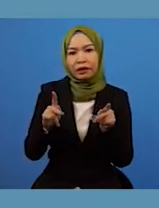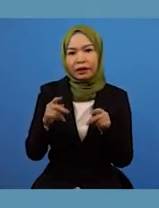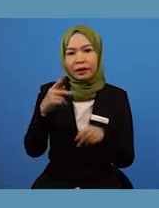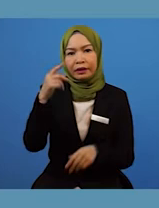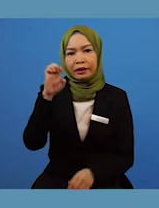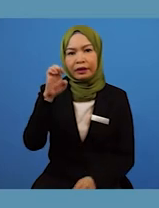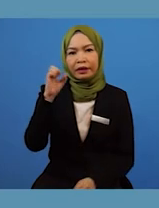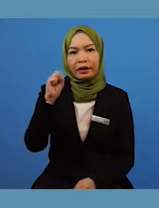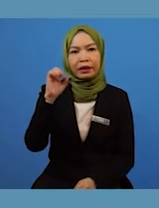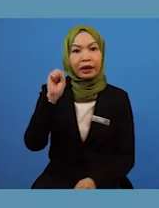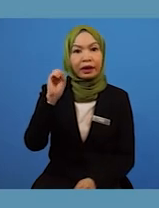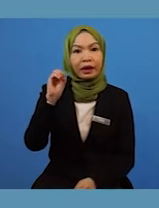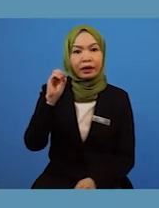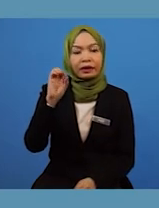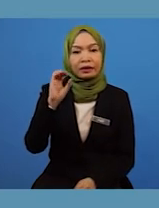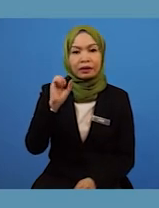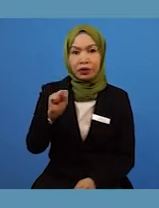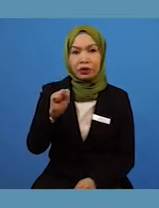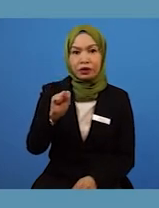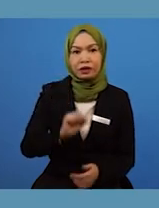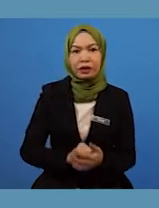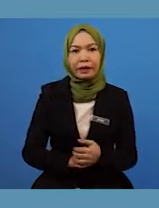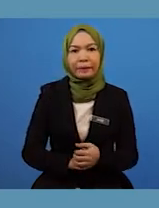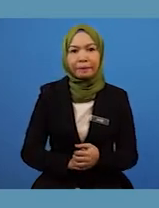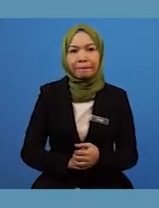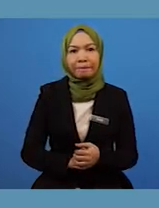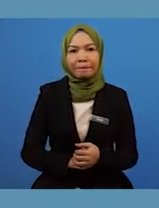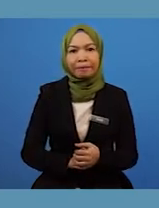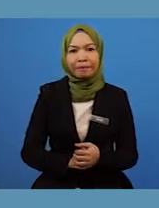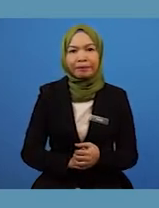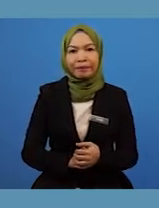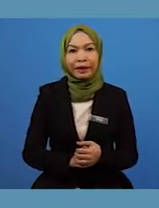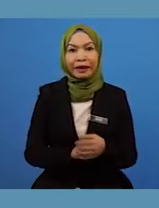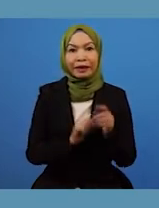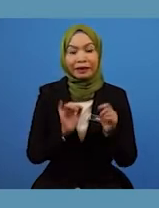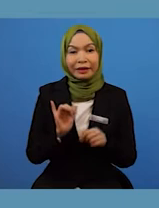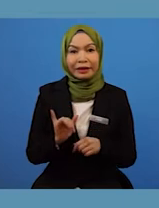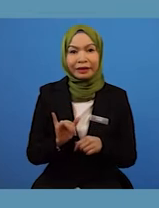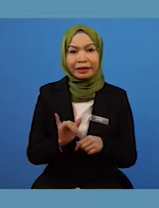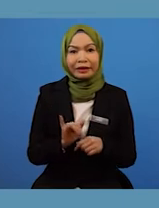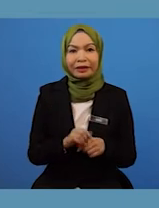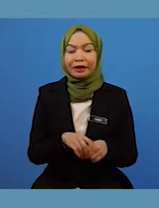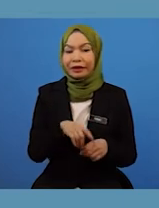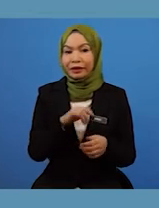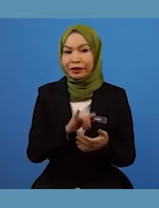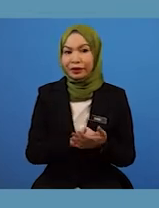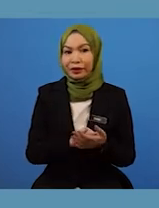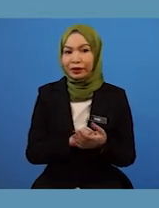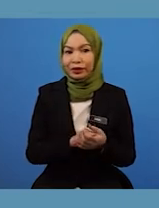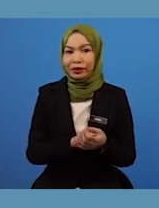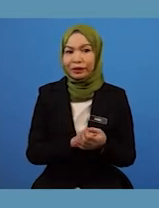pula gambar apa ya? Ya, bagus. Ini gambar asap dari